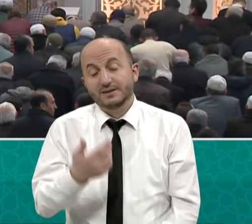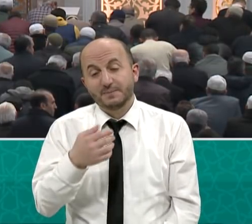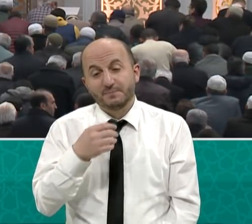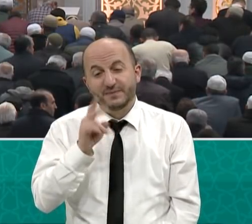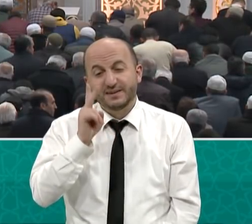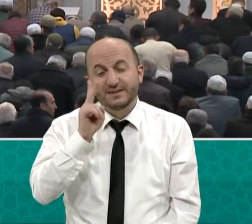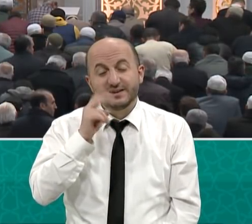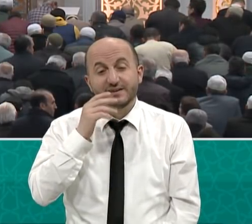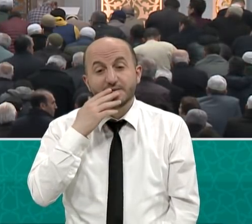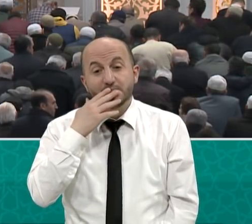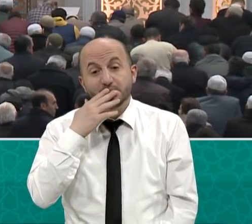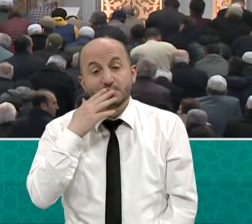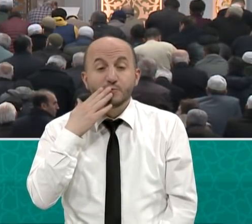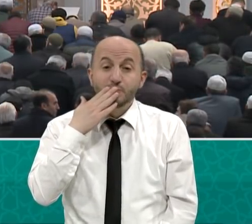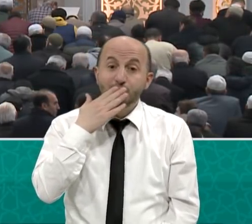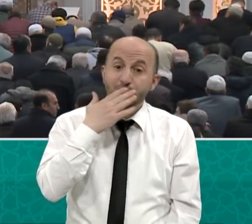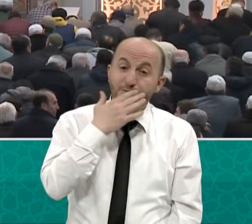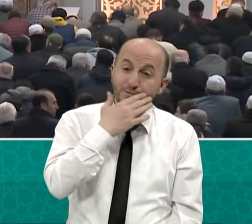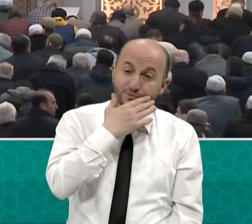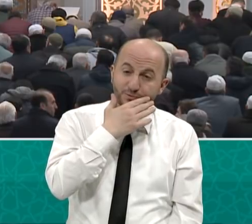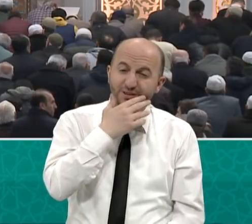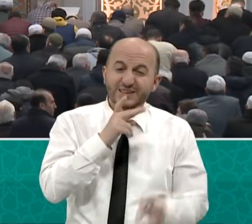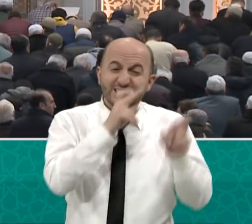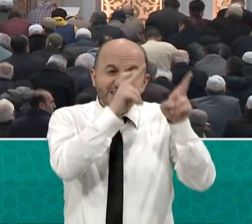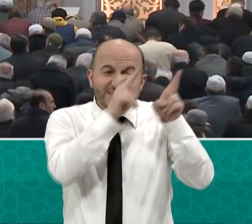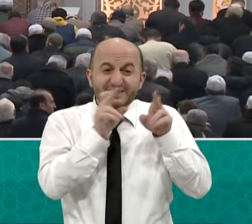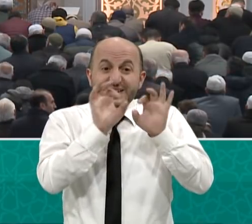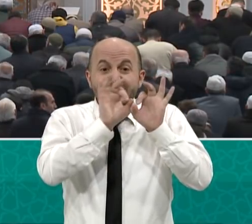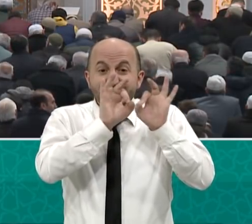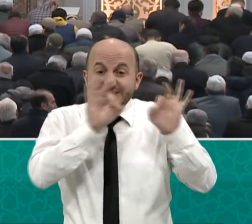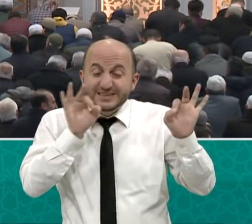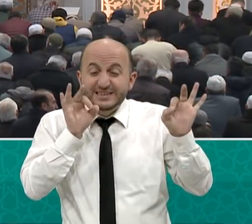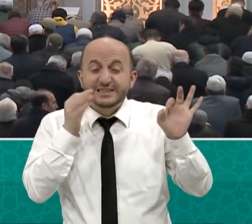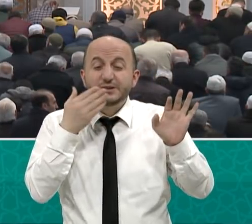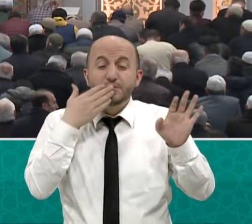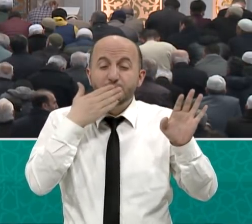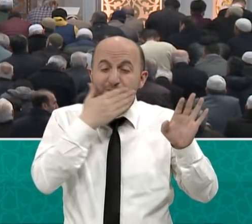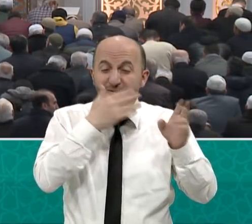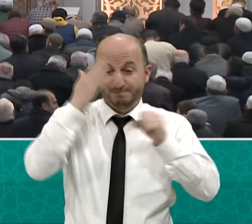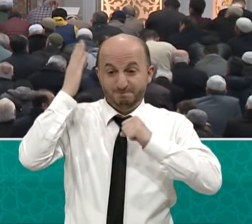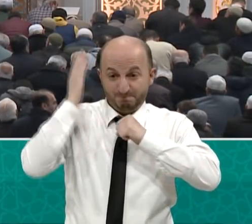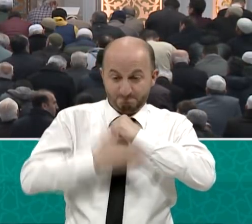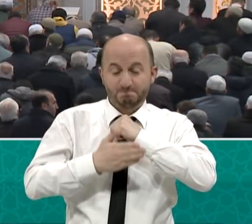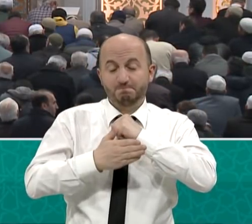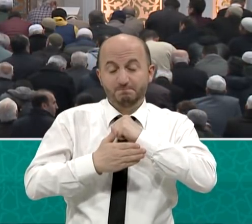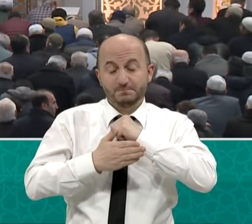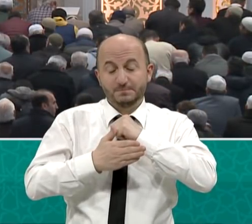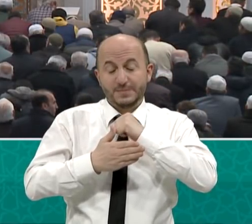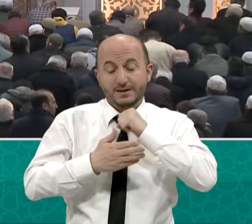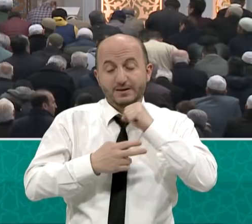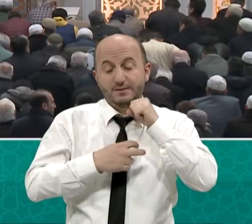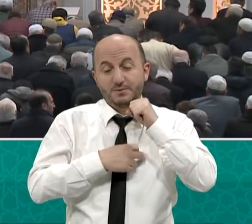etmek. Ümmetine karşı zor geleceği düşüncesiyle Efendimizin bunu yasakladığını